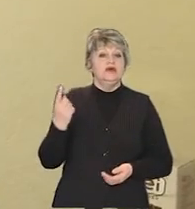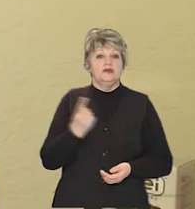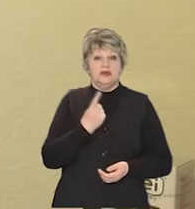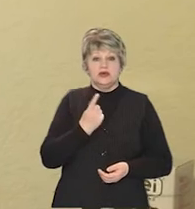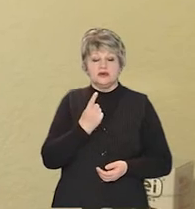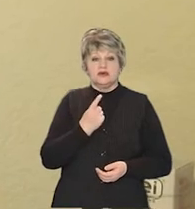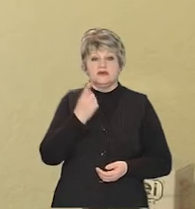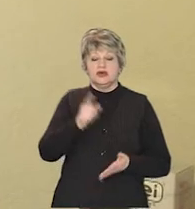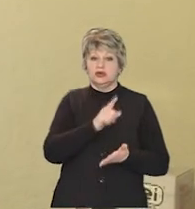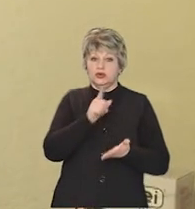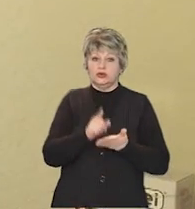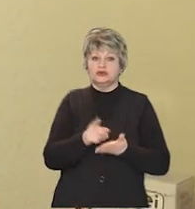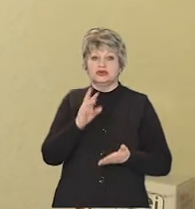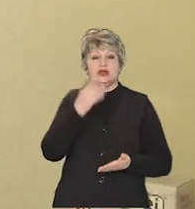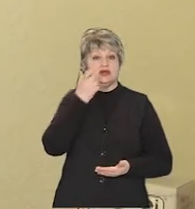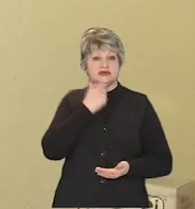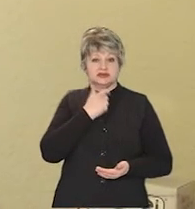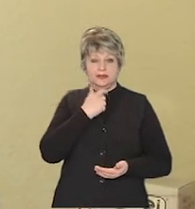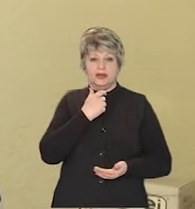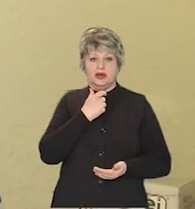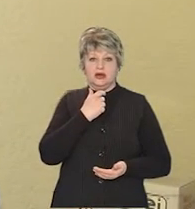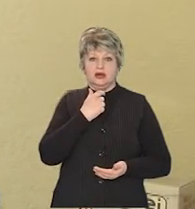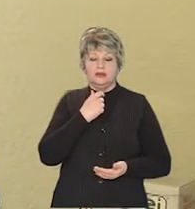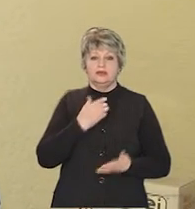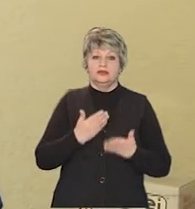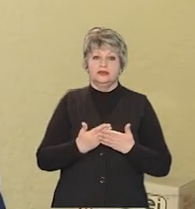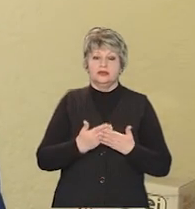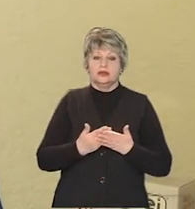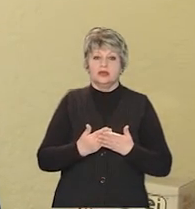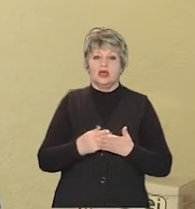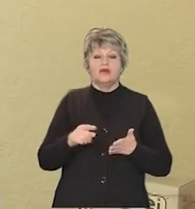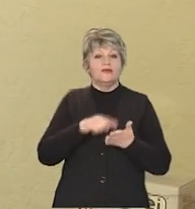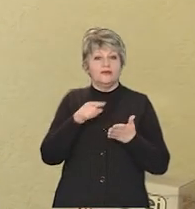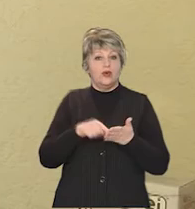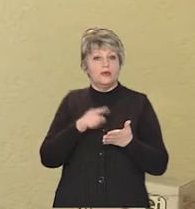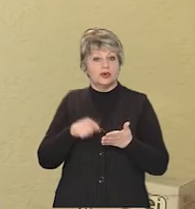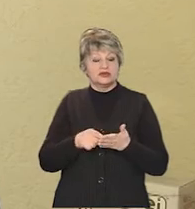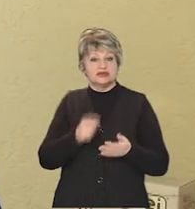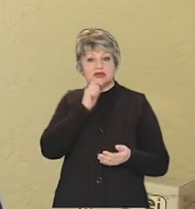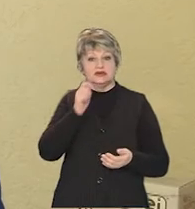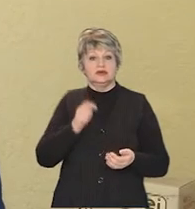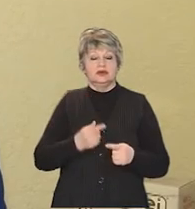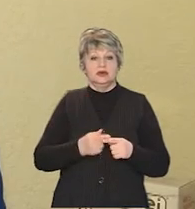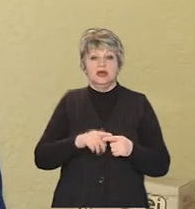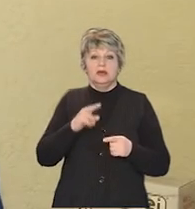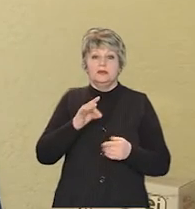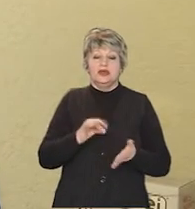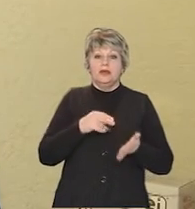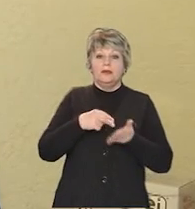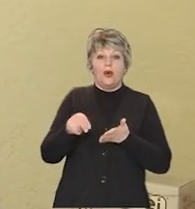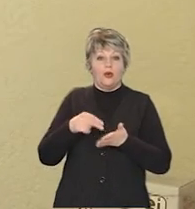в первую очередь должны для себя отложить несколько вопросов, которые вы должны задать